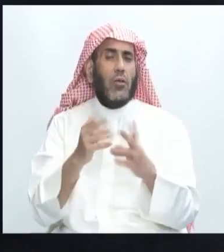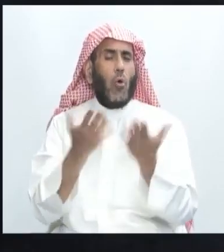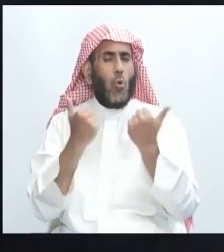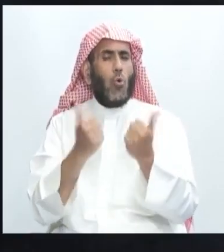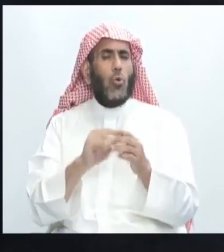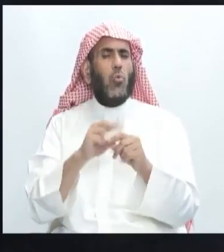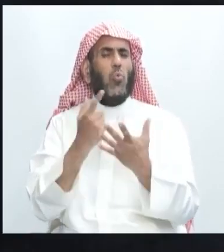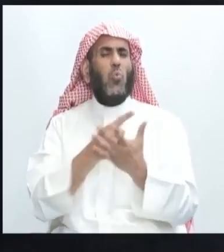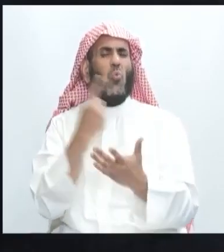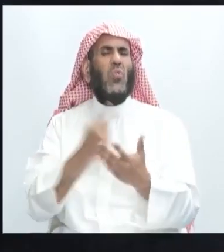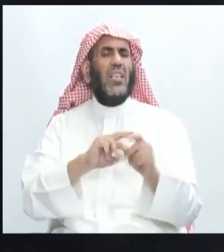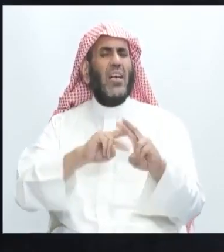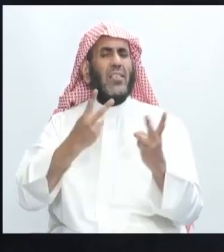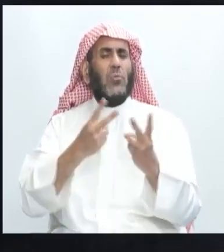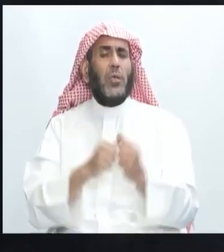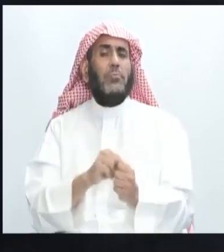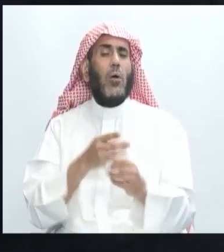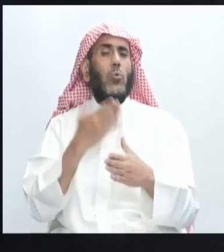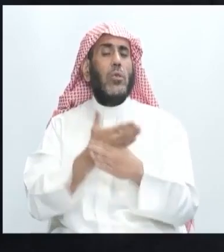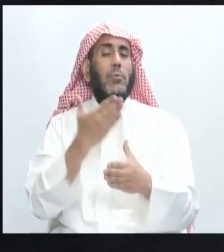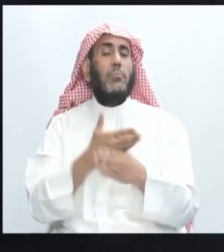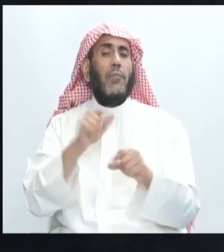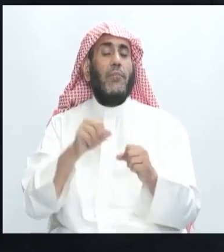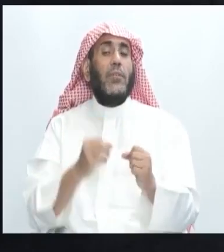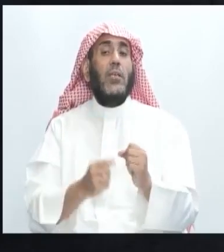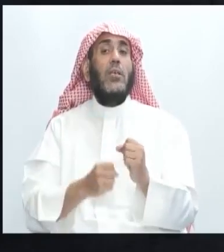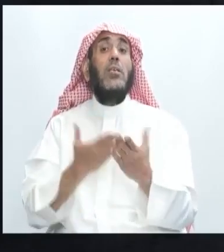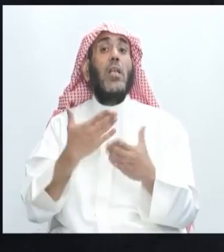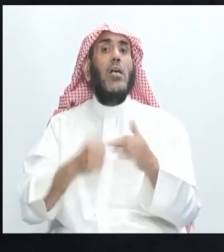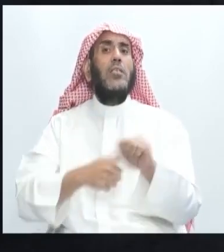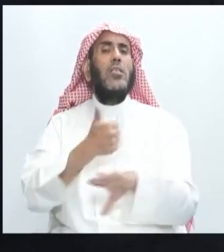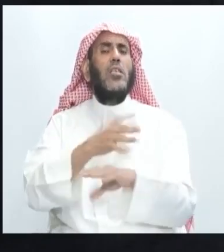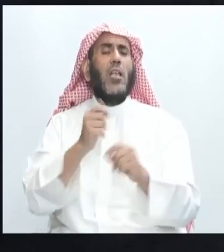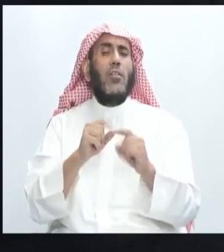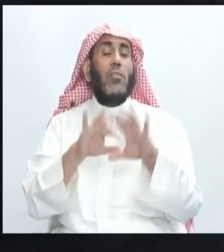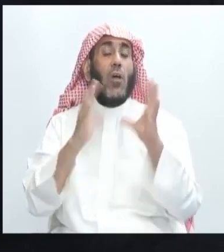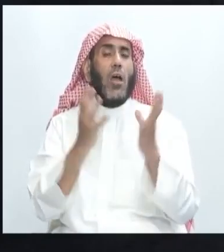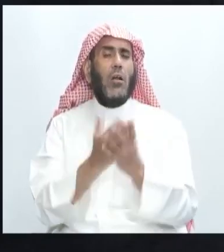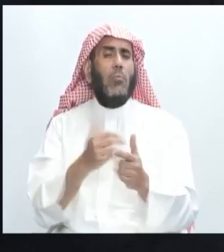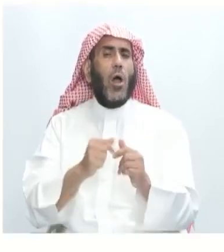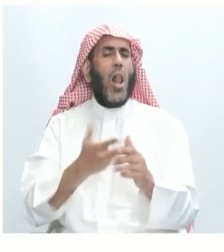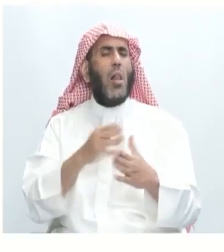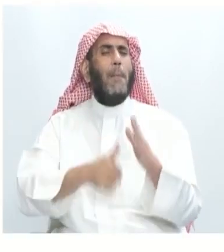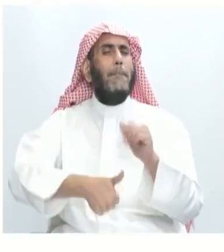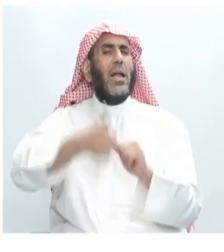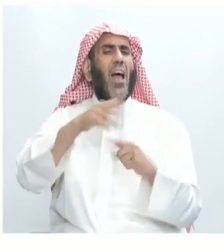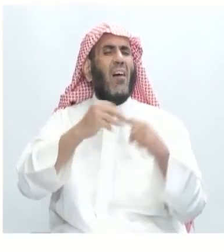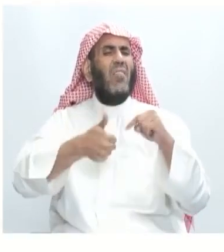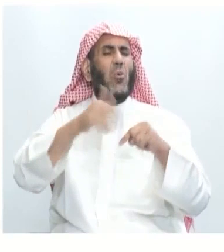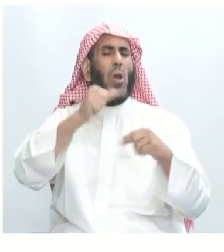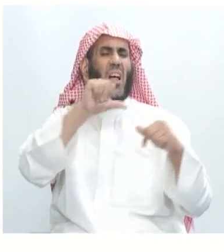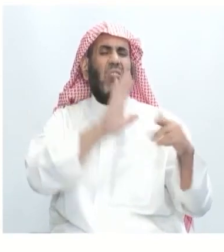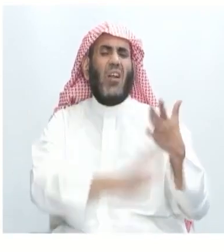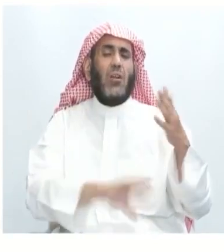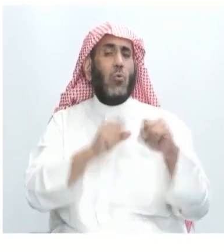عوامل الظروف التي قد تغير فيها او تتسبب في نش نشه مقصود به نشه الظاهره المنافع والاضرار رابعا هنا